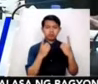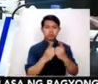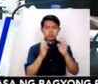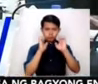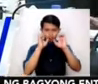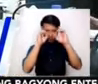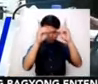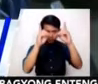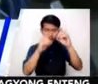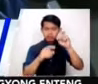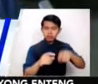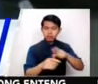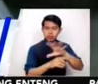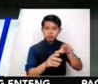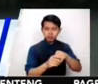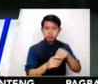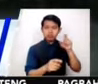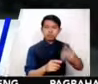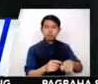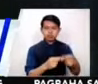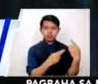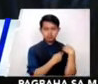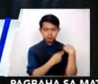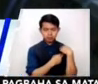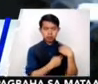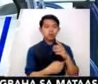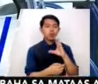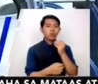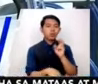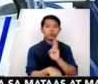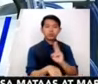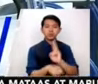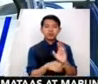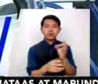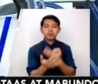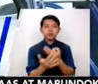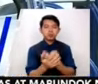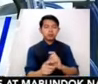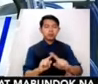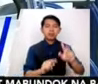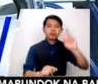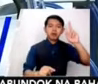partisipasyon sa paggamit ng pondo. Wala pang sagot si VP Sara hinggil dito.